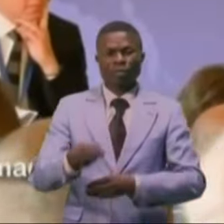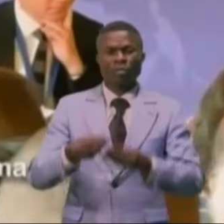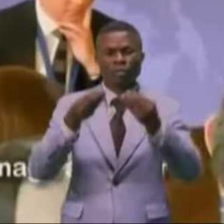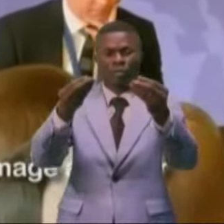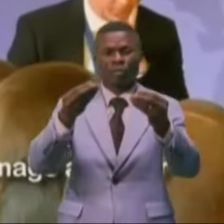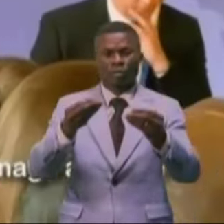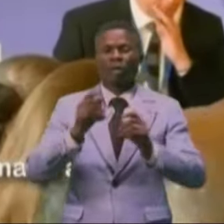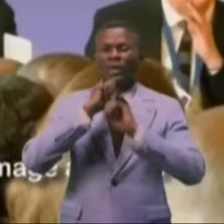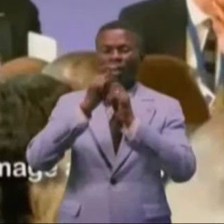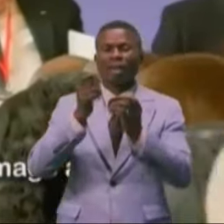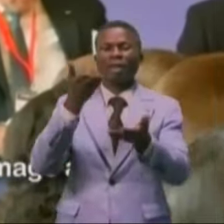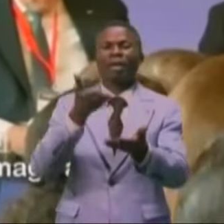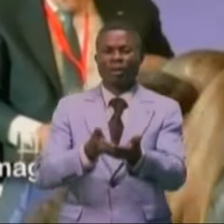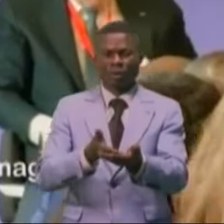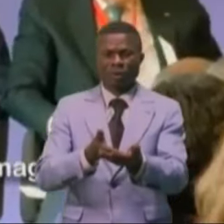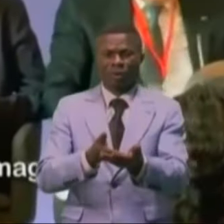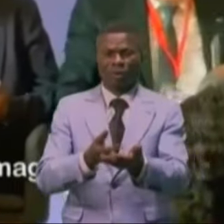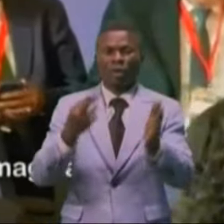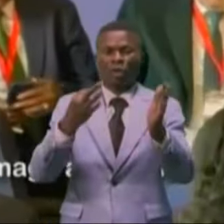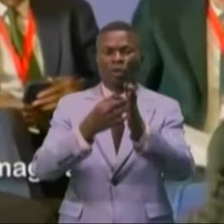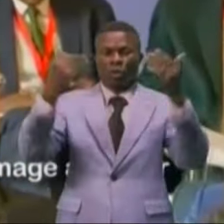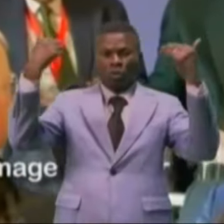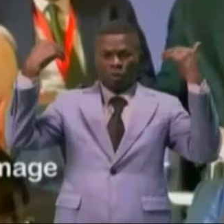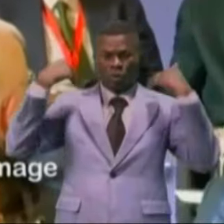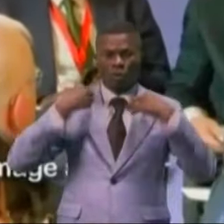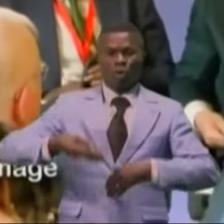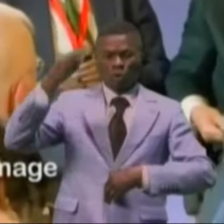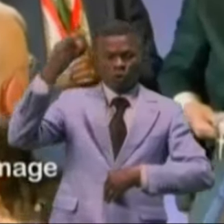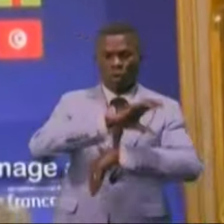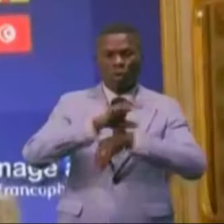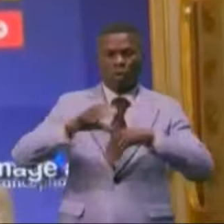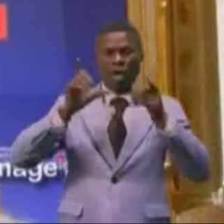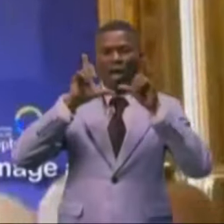cadeau symbolique à 8 dirigeants des hautes juridictions